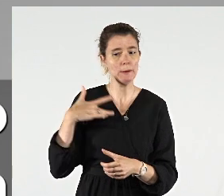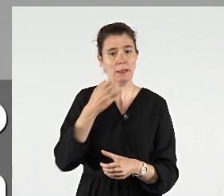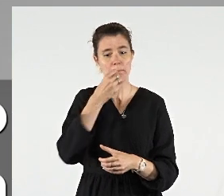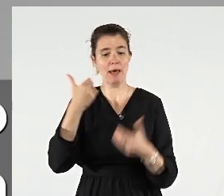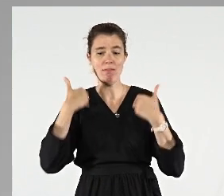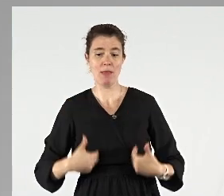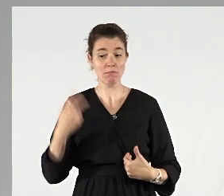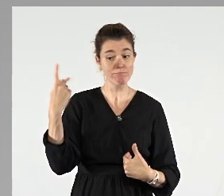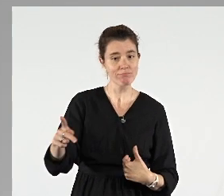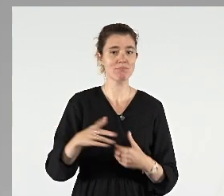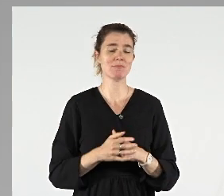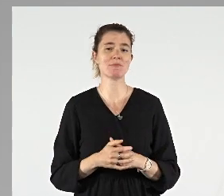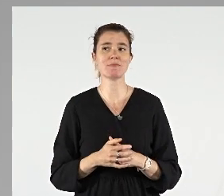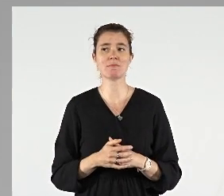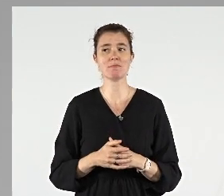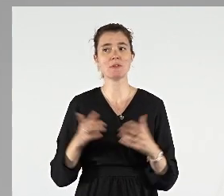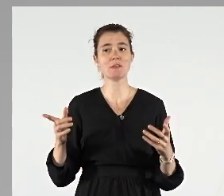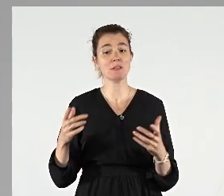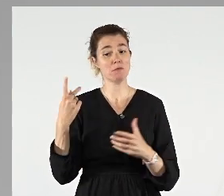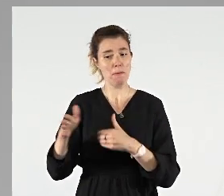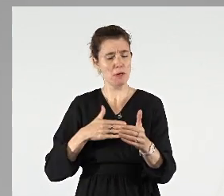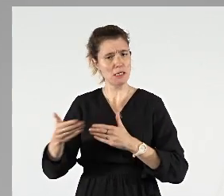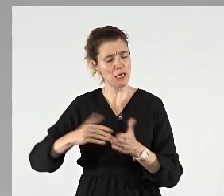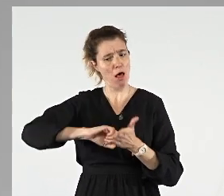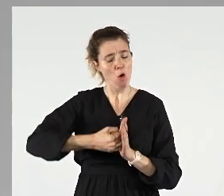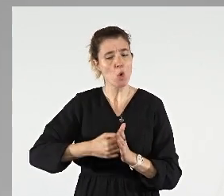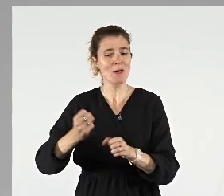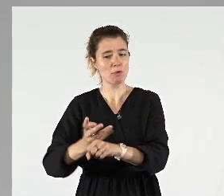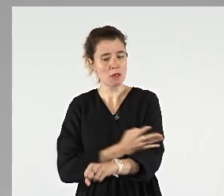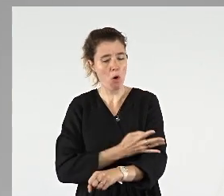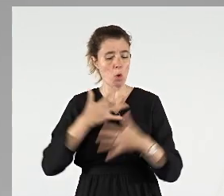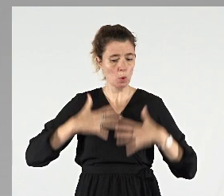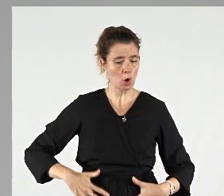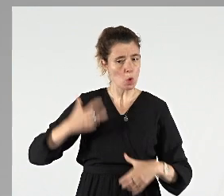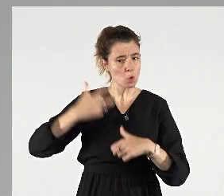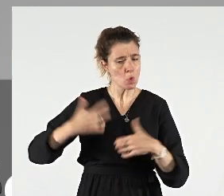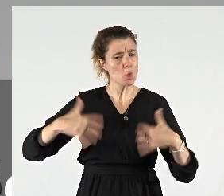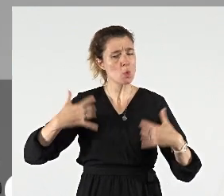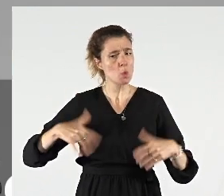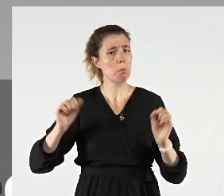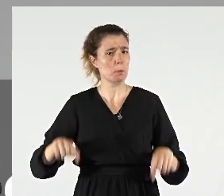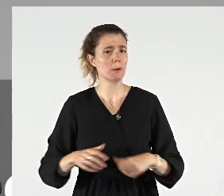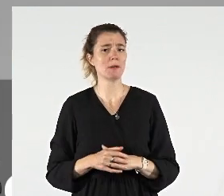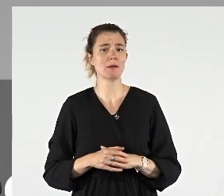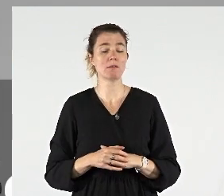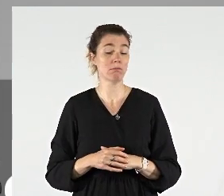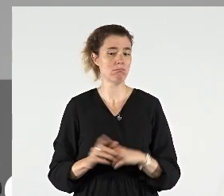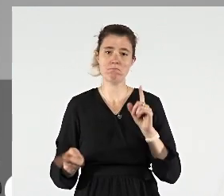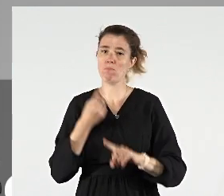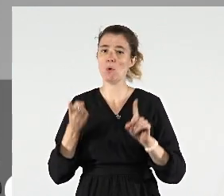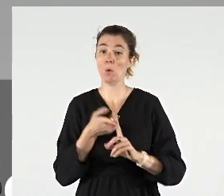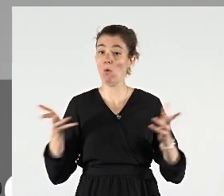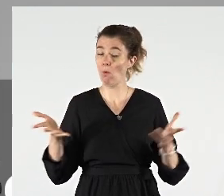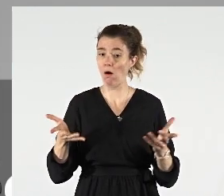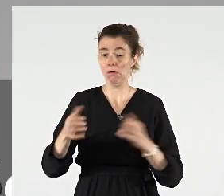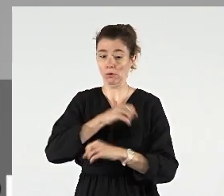professionnels. Les exigences de ces métiers peuvent être émotionnellement et physiquement éprouvantes. Il est donc primordial de mettre en place des